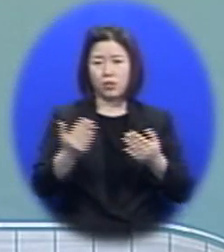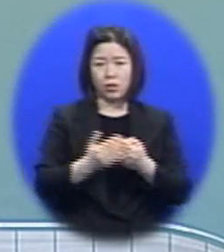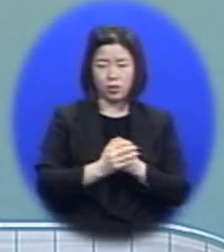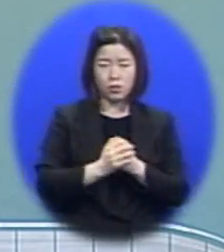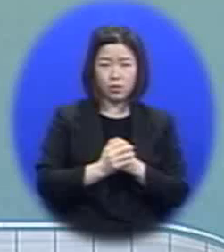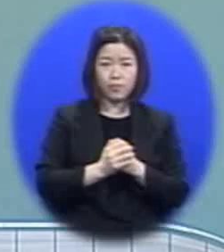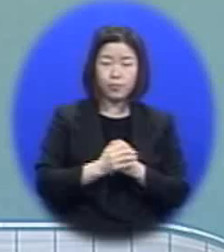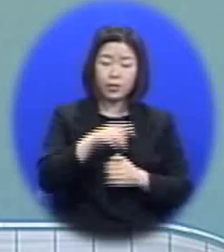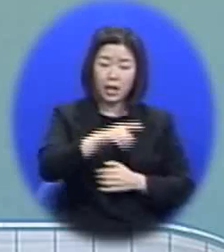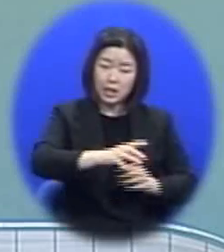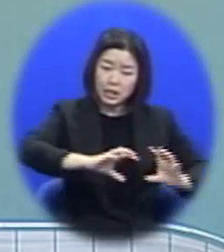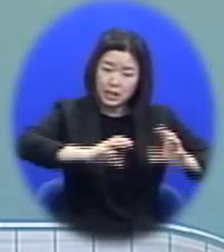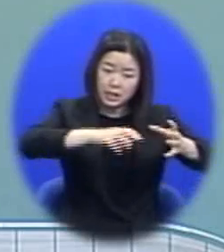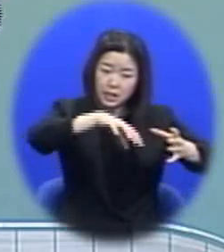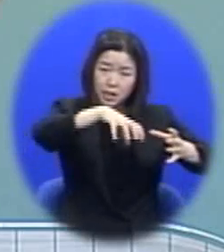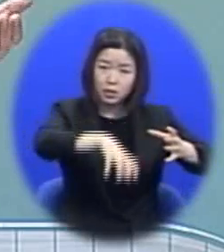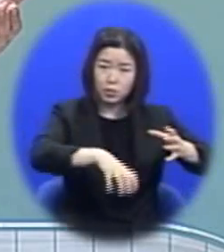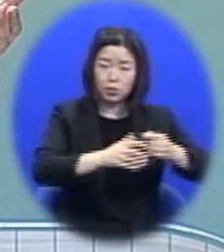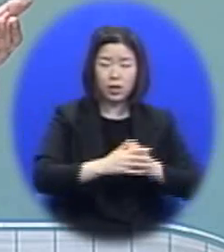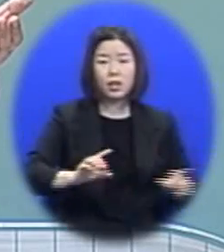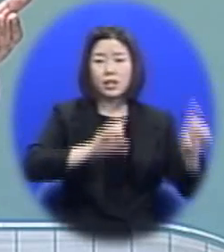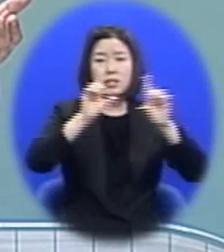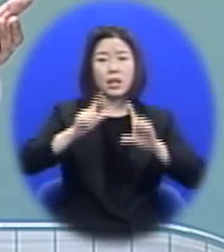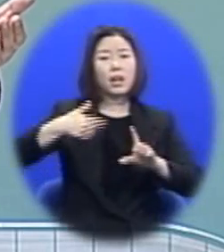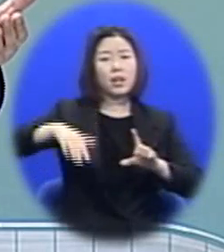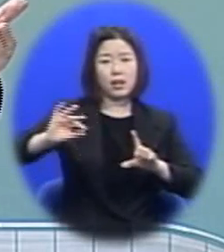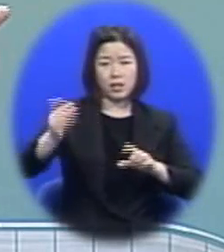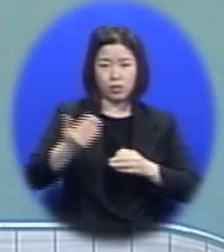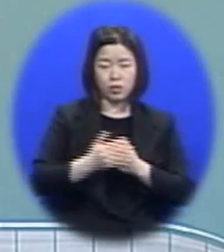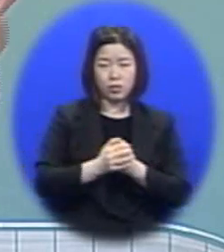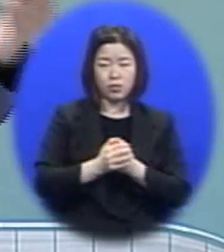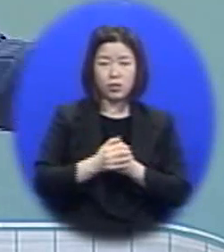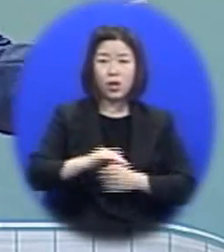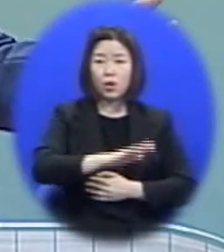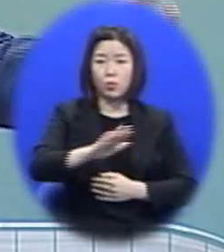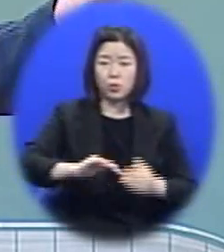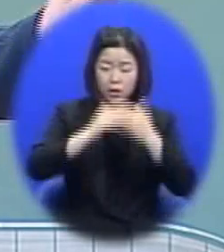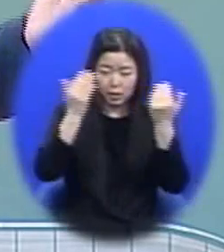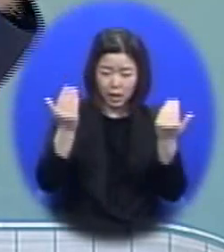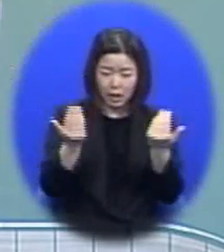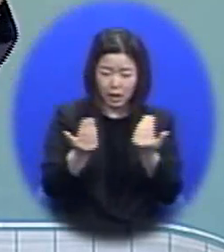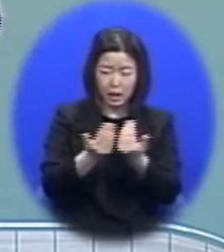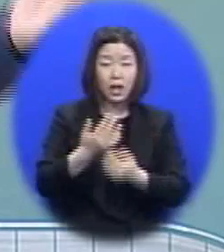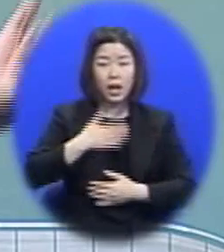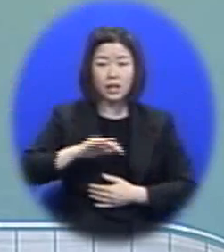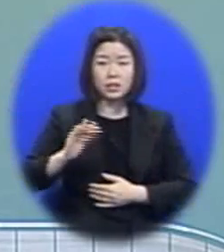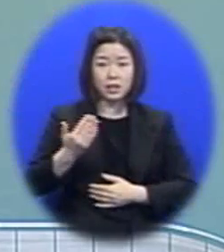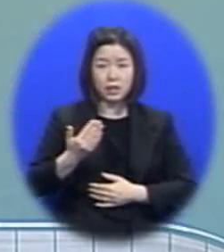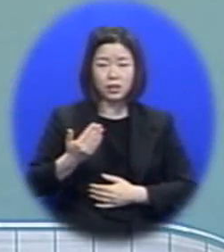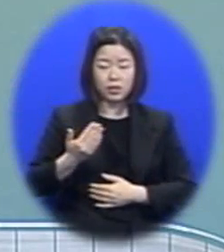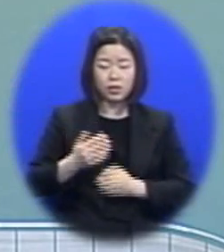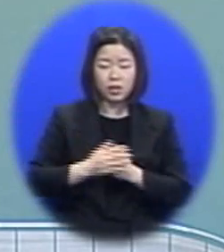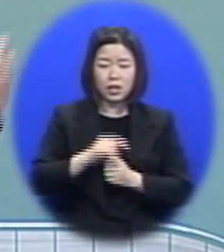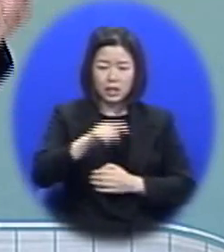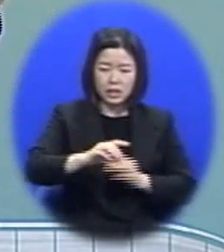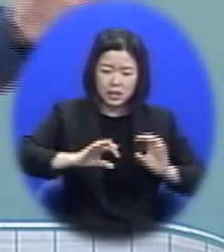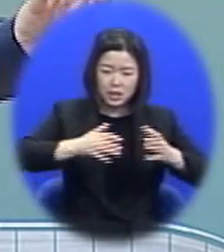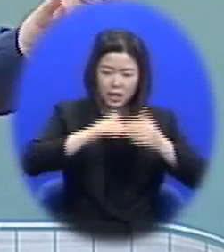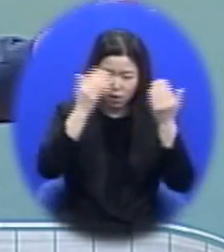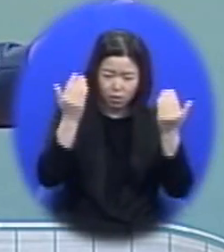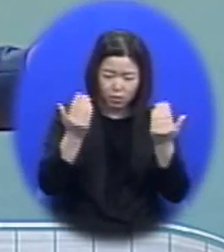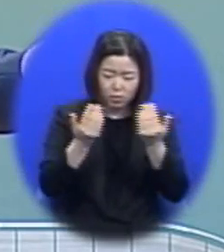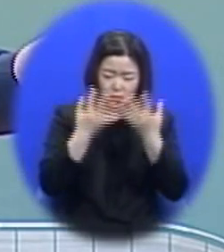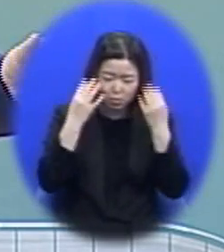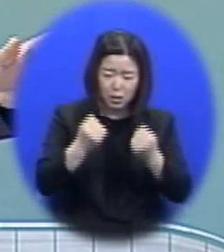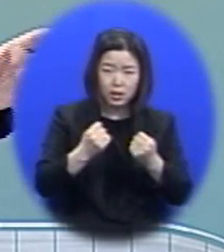떠납니다이 세상 가운데서 살아가야 됩니다 우리가 다 알잖아요이 세상이 얼마나 악한지 유혹이